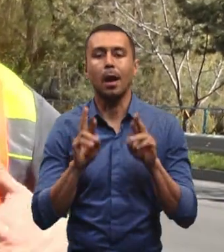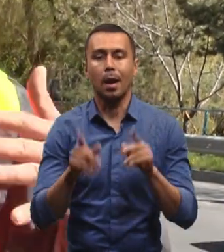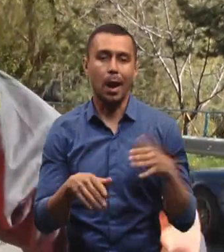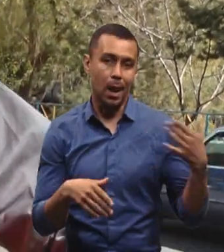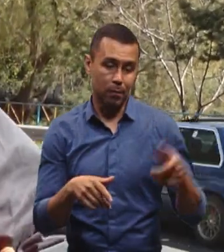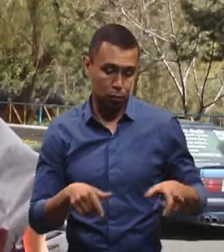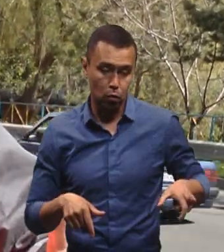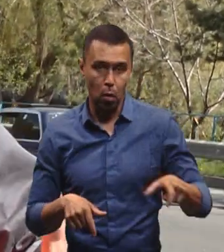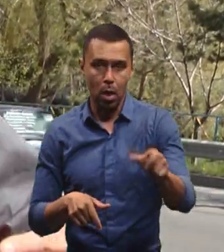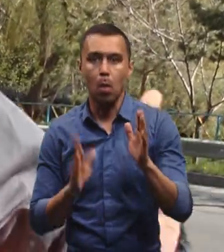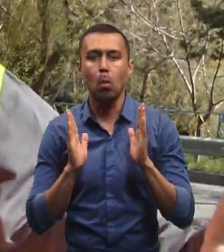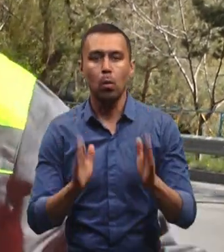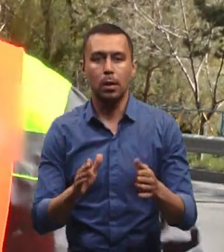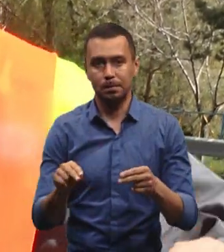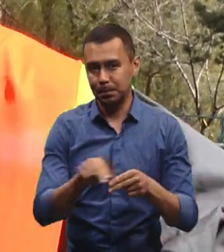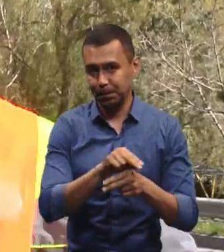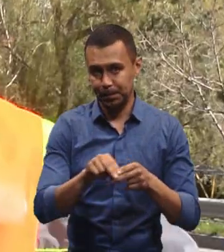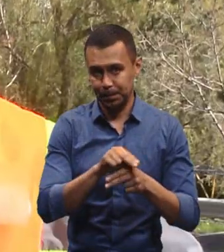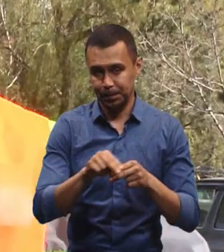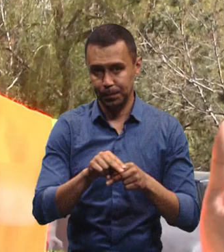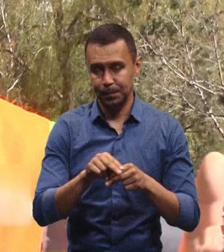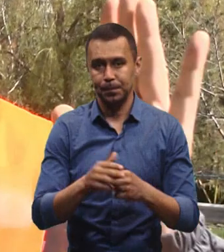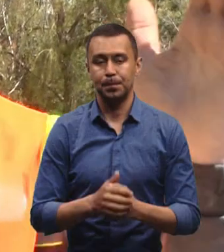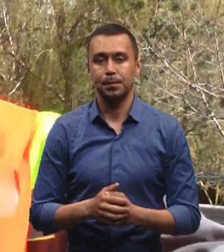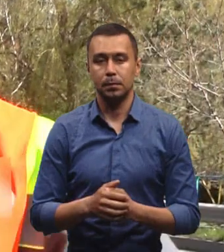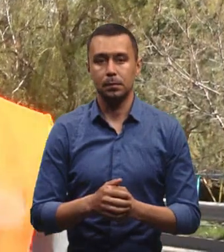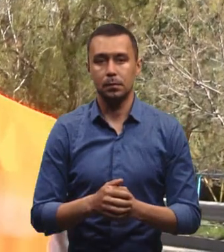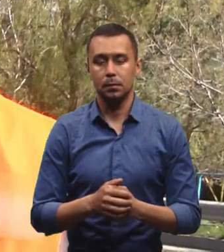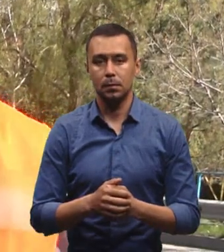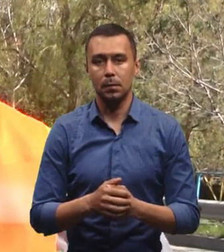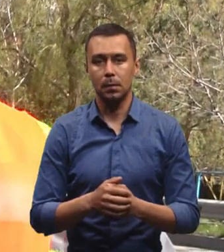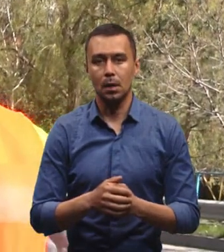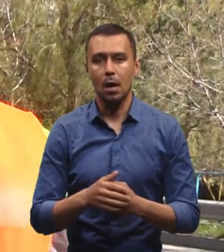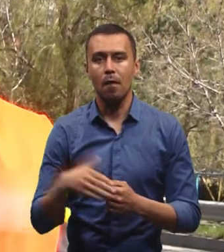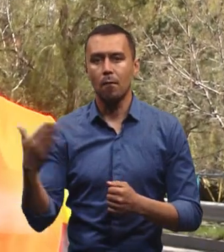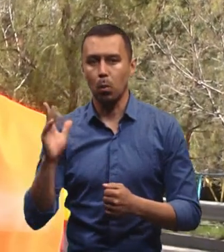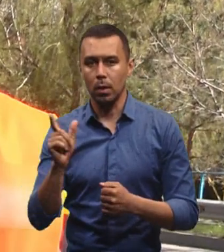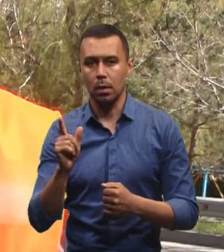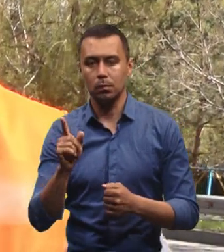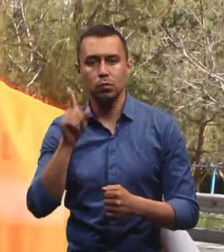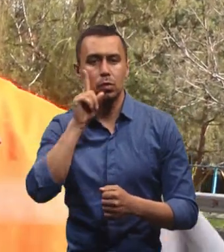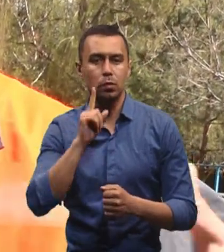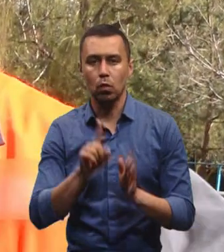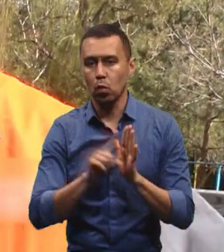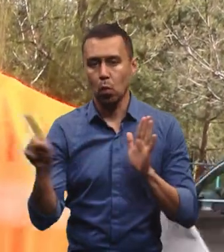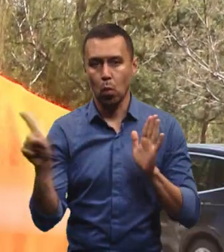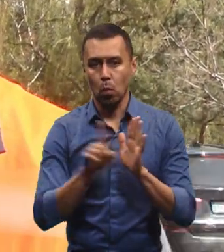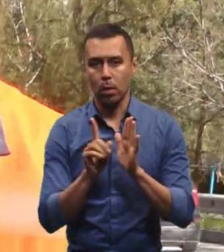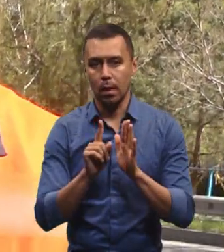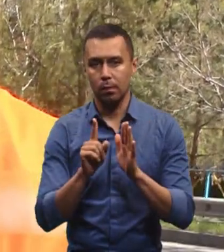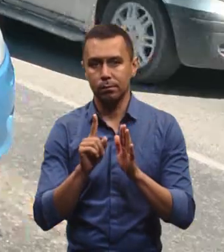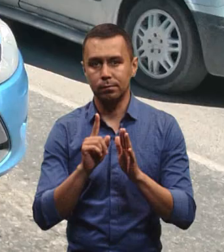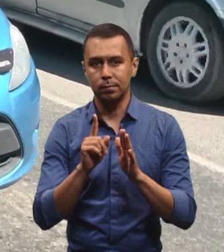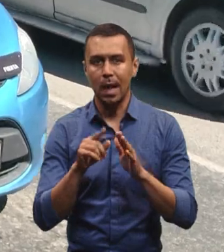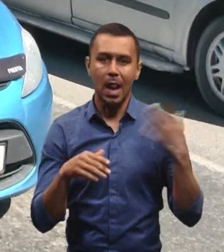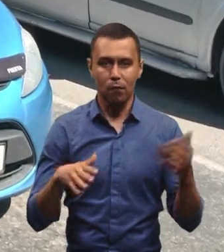коня буде проводитися реконструкція. Ліва полоса буде перекрита, права буде тимчасово, рух буде реверсом